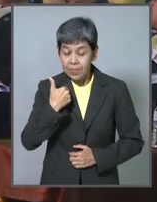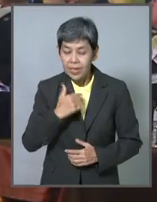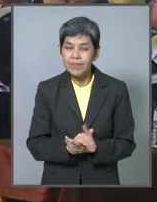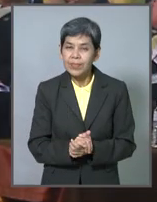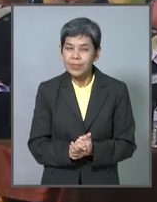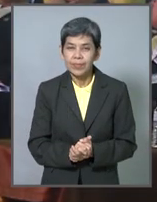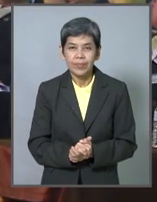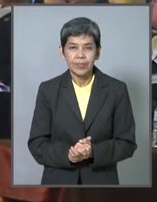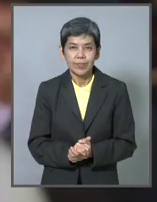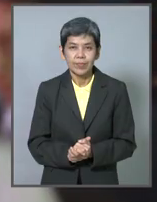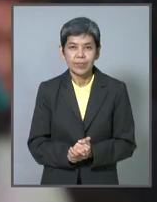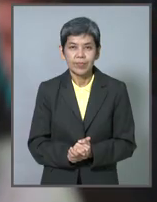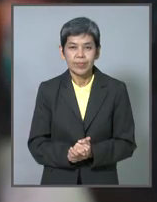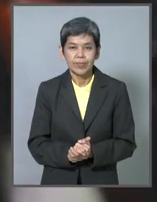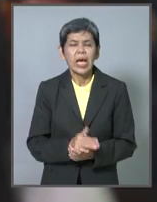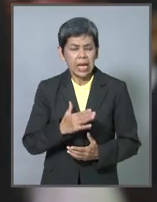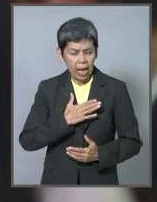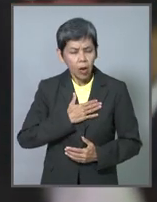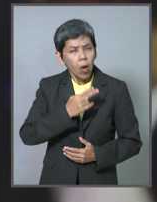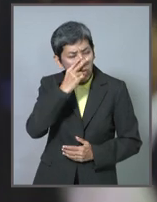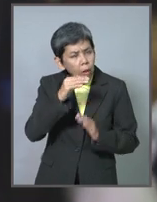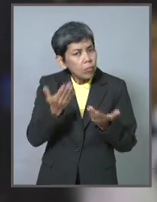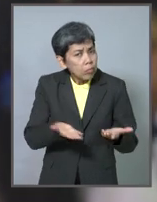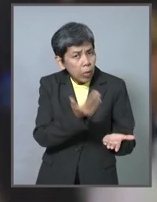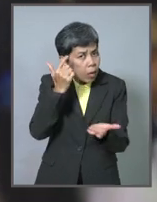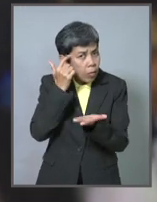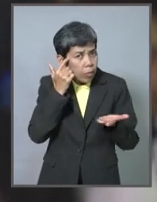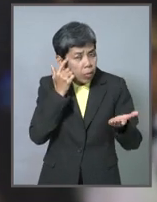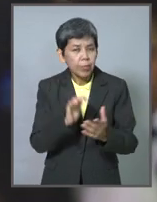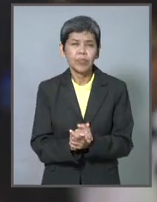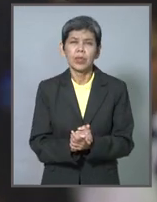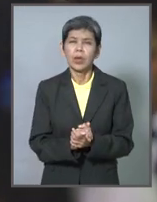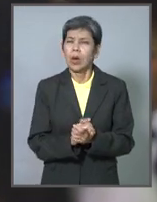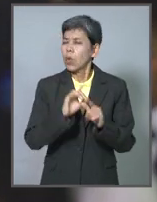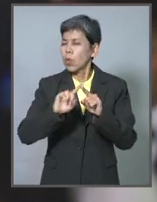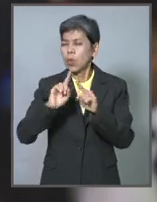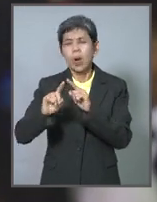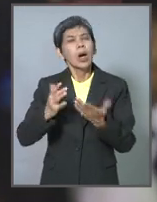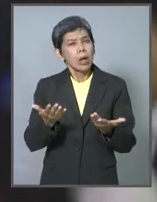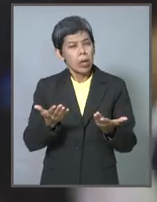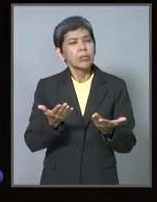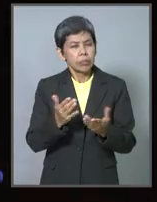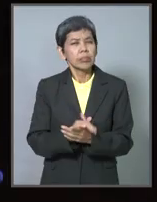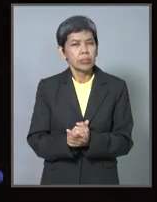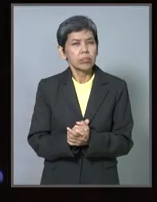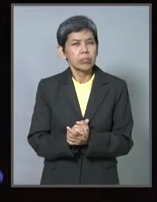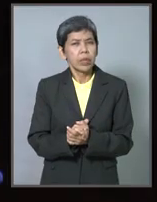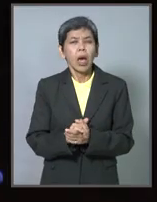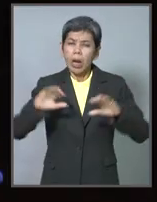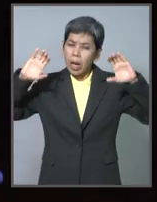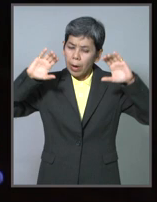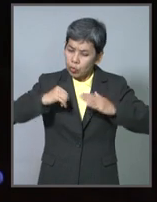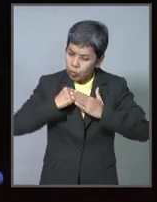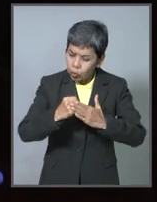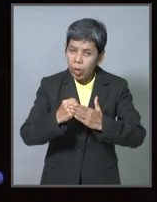และจะเห็นในโอกาสต่อไปเราได้รู้กันหรือไม่เพราะหลายอย่างเป็นเรื่องที่รับจะ